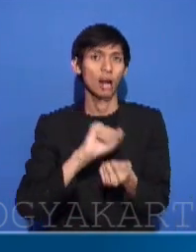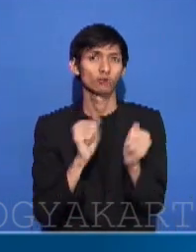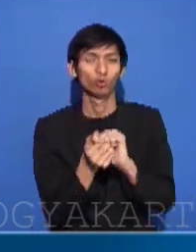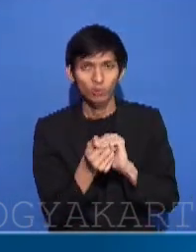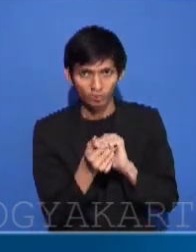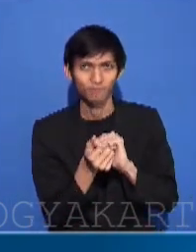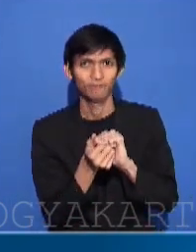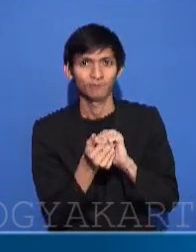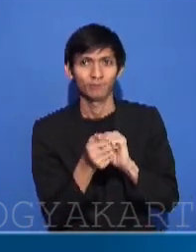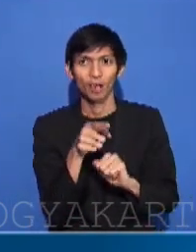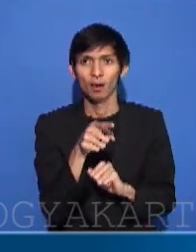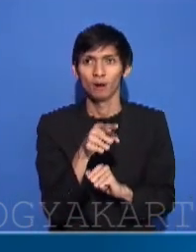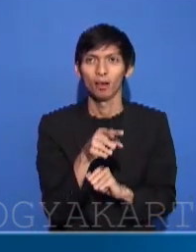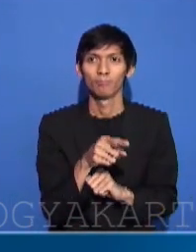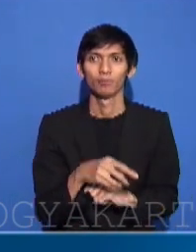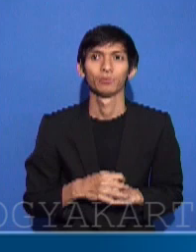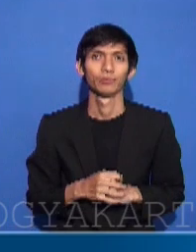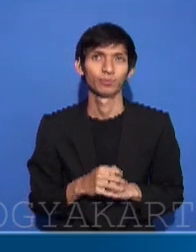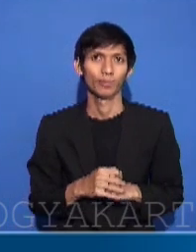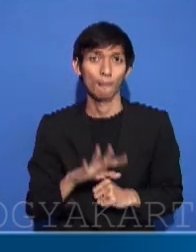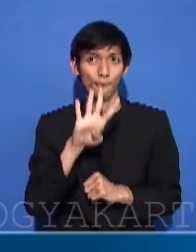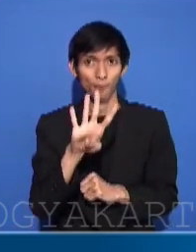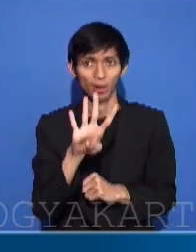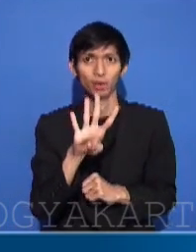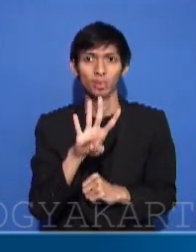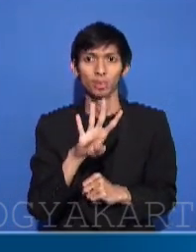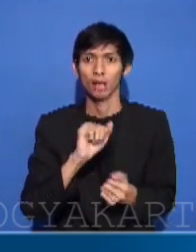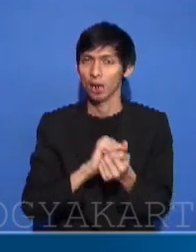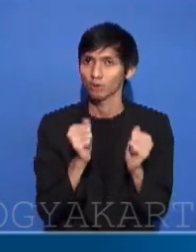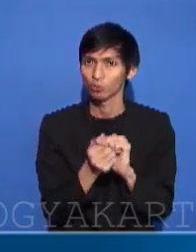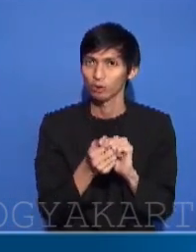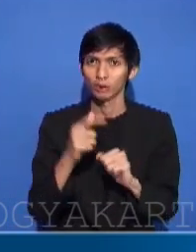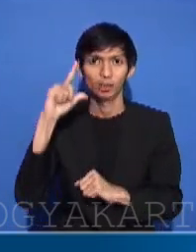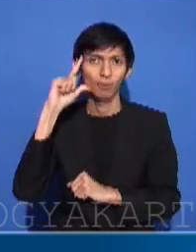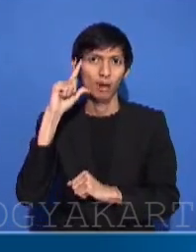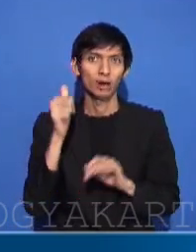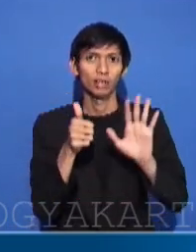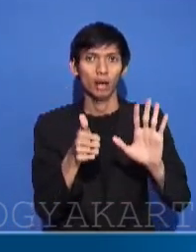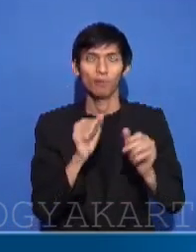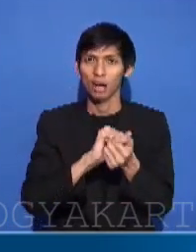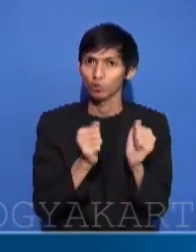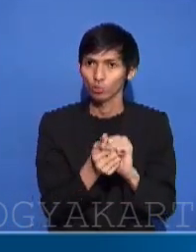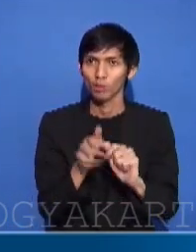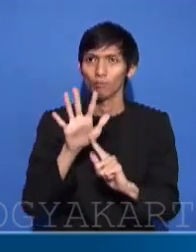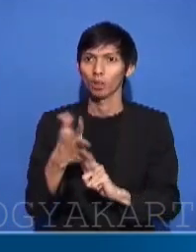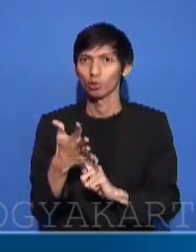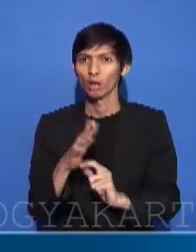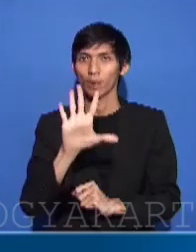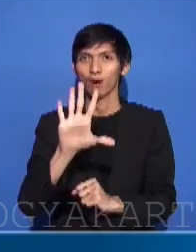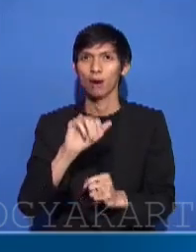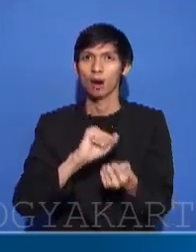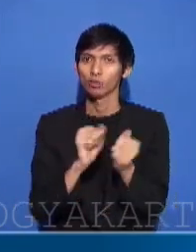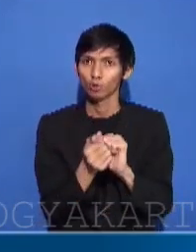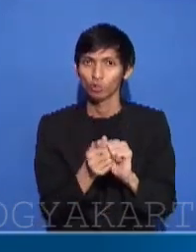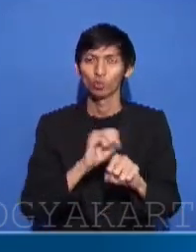DIY mengungkap 4 kasus, Polresta Yogyakarta 4 kasus, Polresta Sleman 6 kasus, Polres Bantul 5 kasus, sementara Polres Kulon